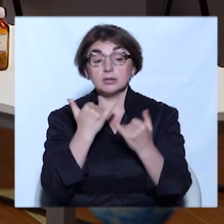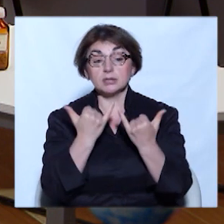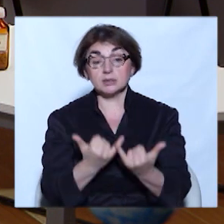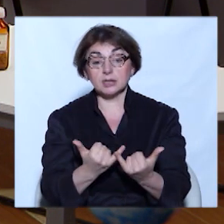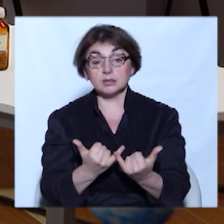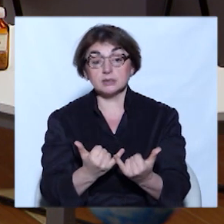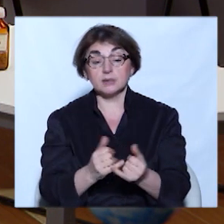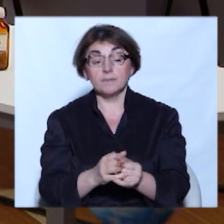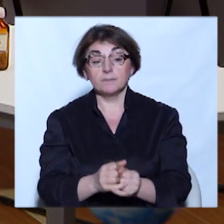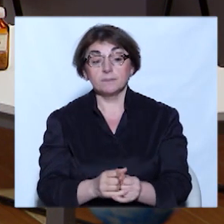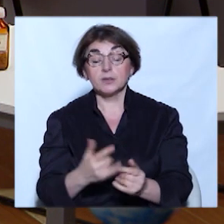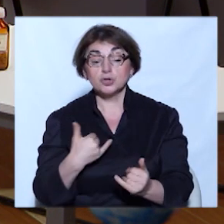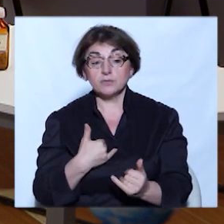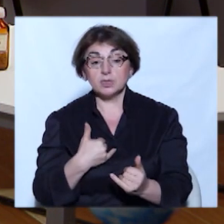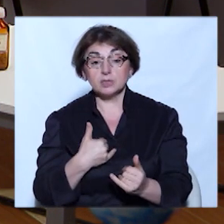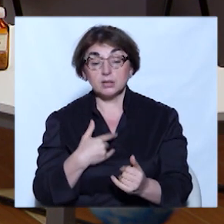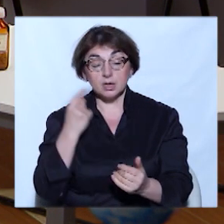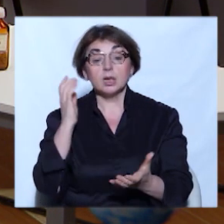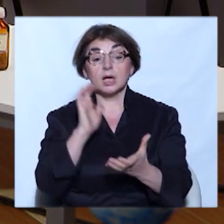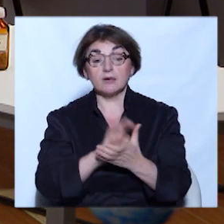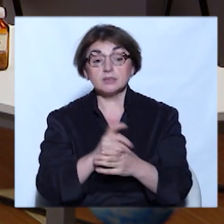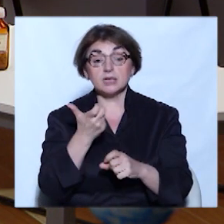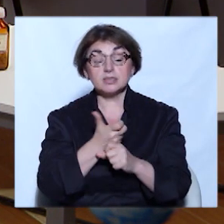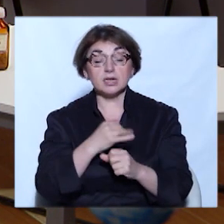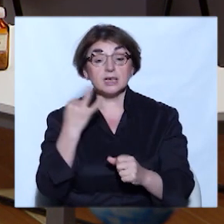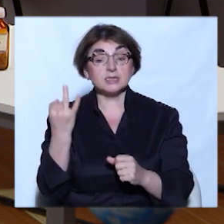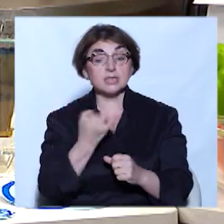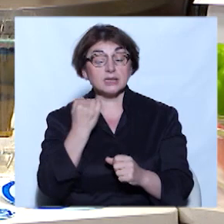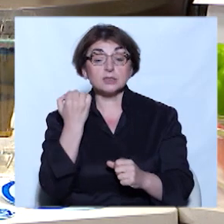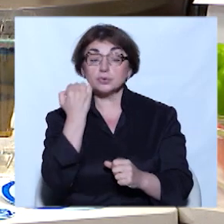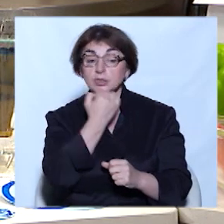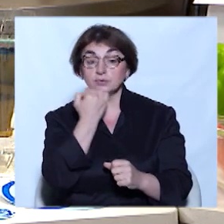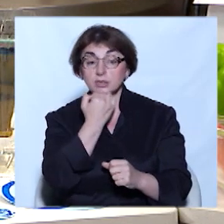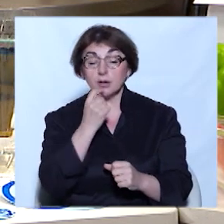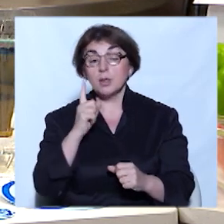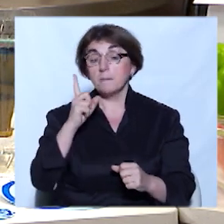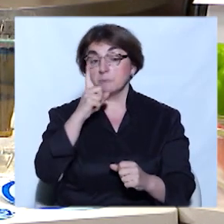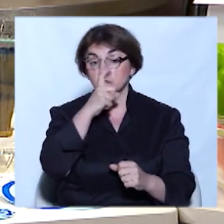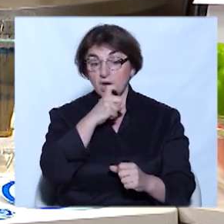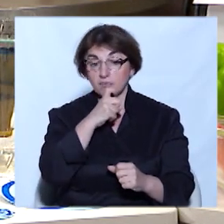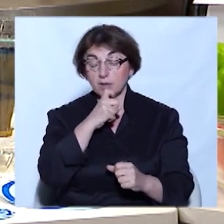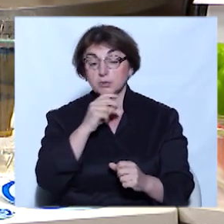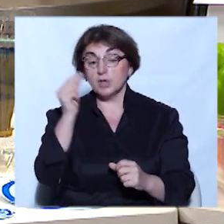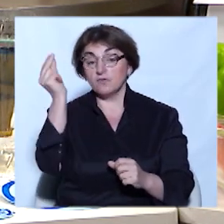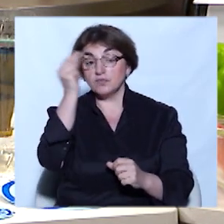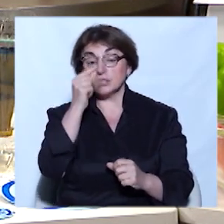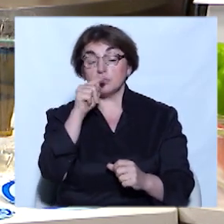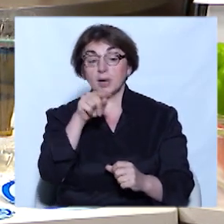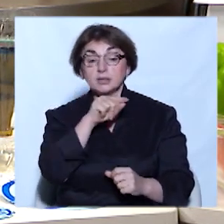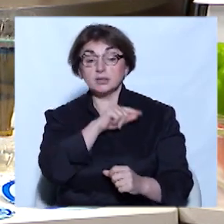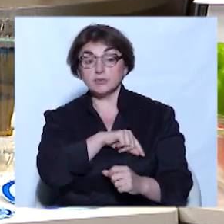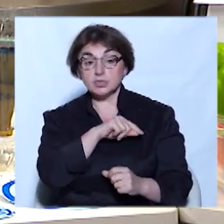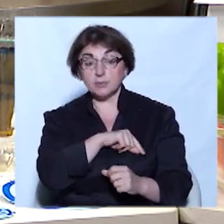გაკვეთილზე. ჩვენ გავეცანით ძალიან საინტერესო ნივთიერებებს, მჟავებს, შევისწავლეთ მათი თვისებები,